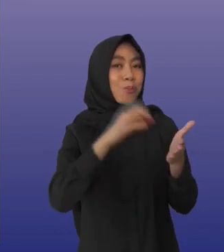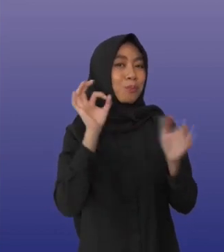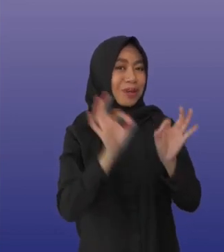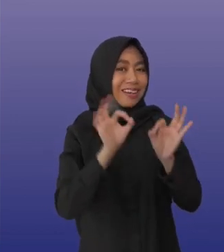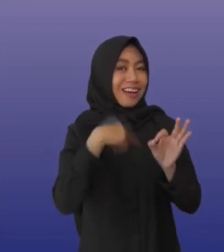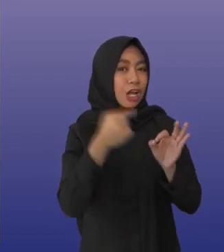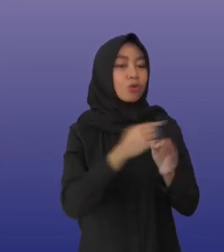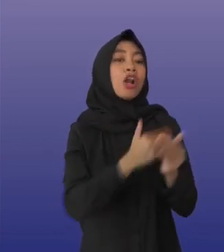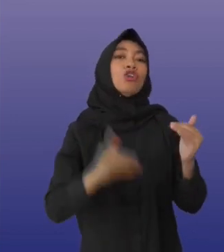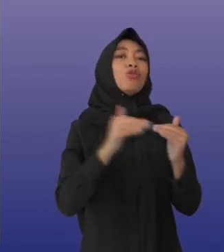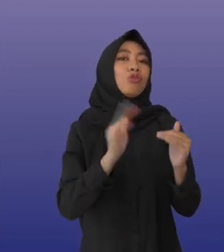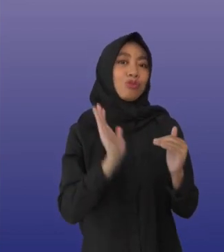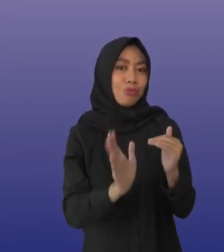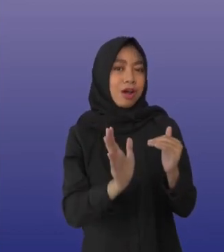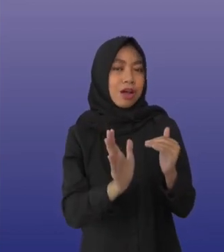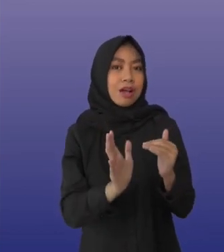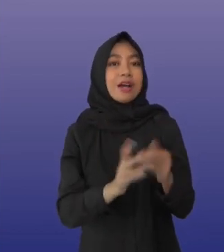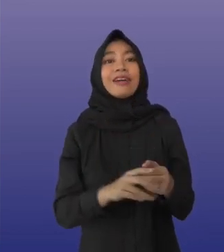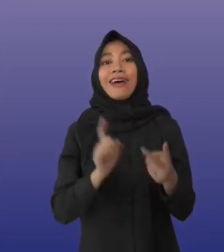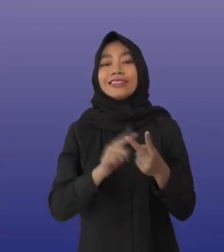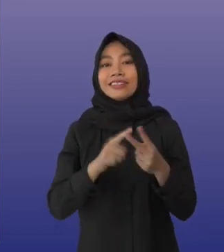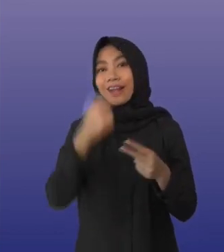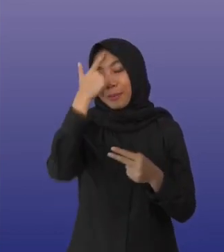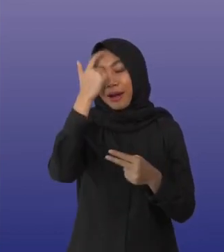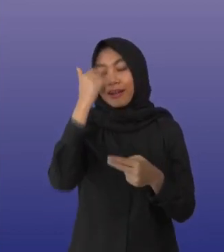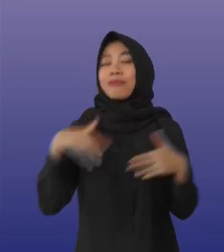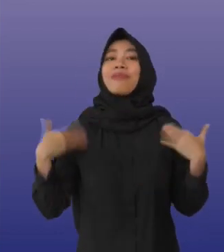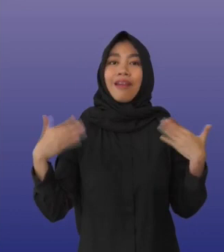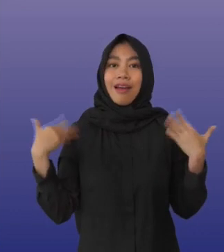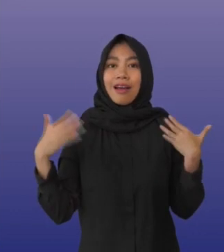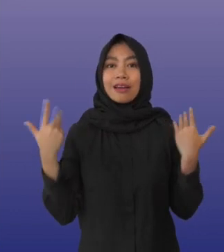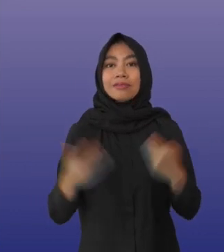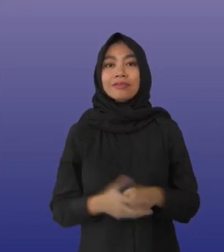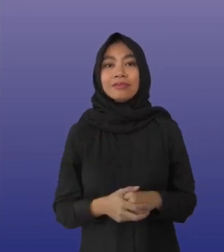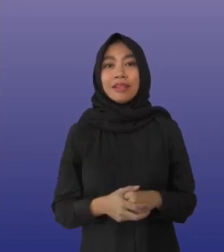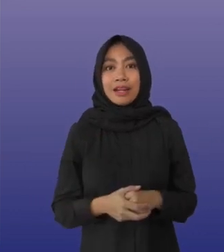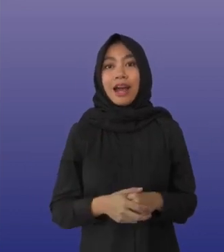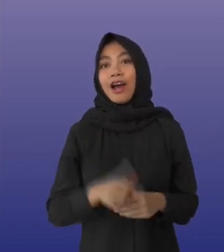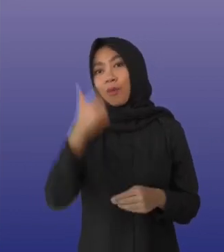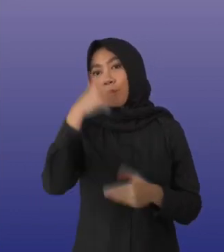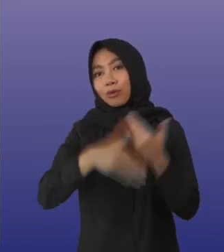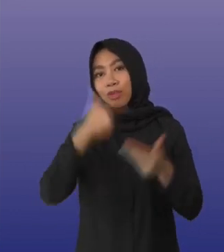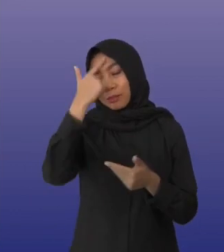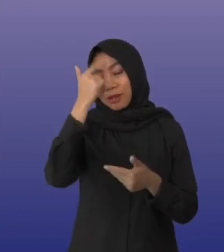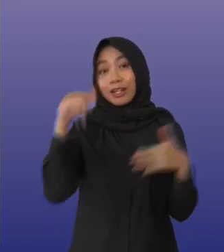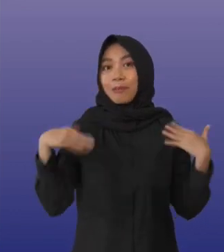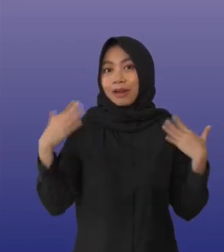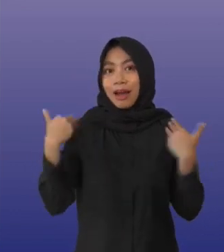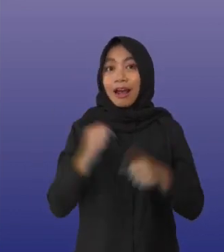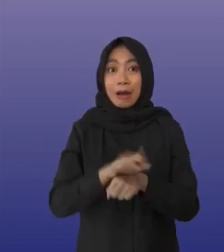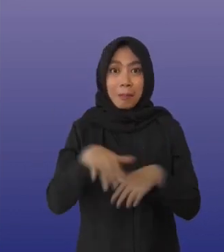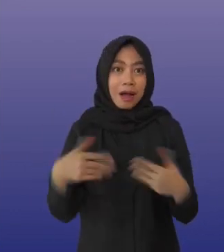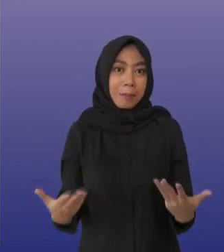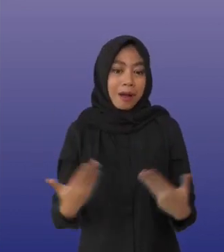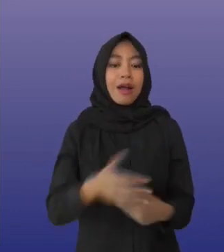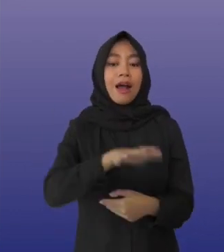dan juga metode pembelajarannya pasti menyenangkan, sehingga anak-anakku nanti bisa belajar